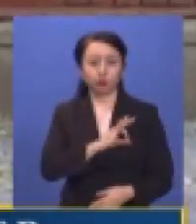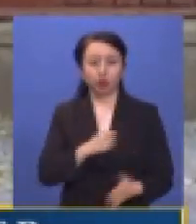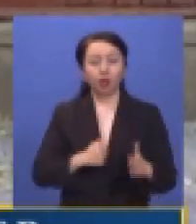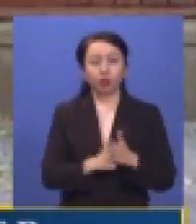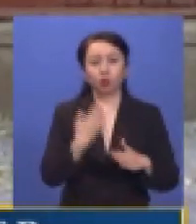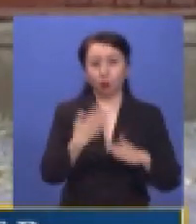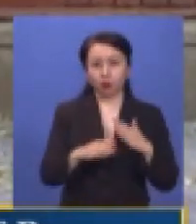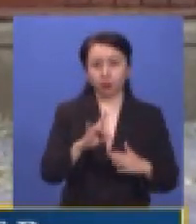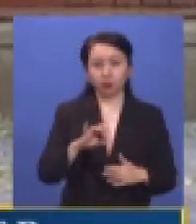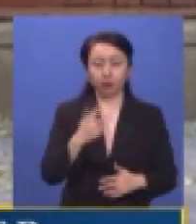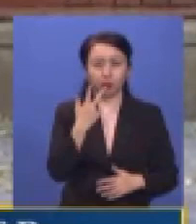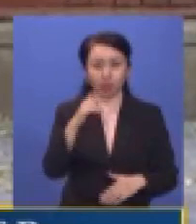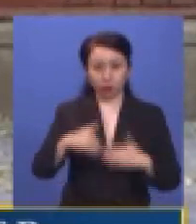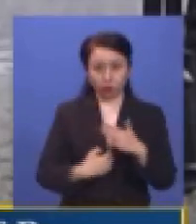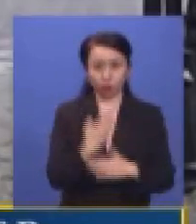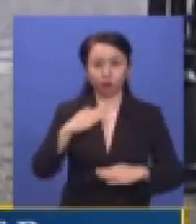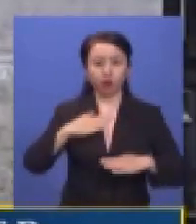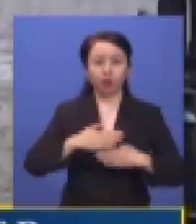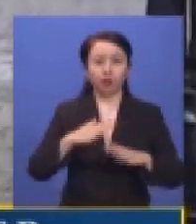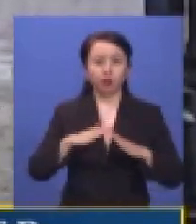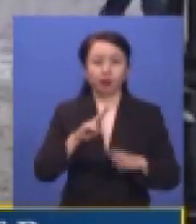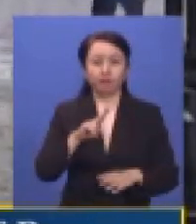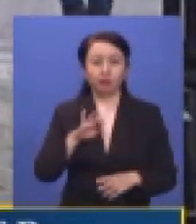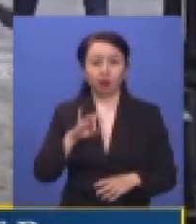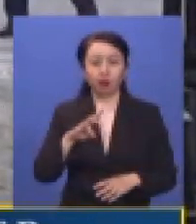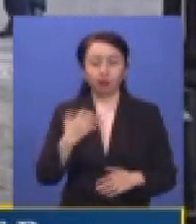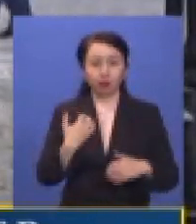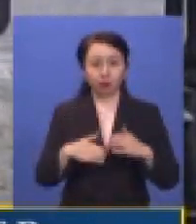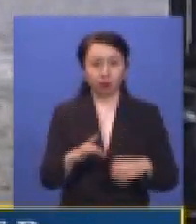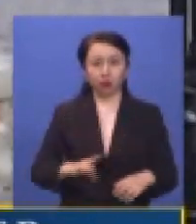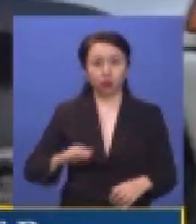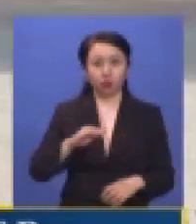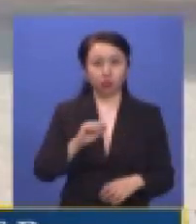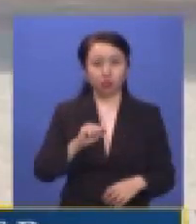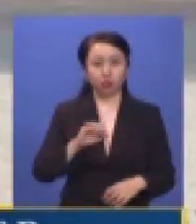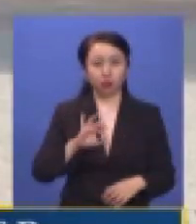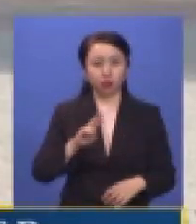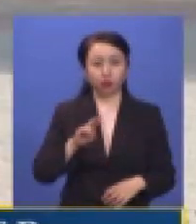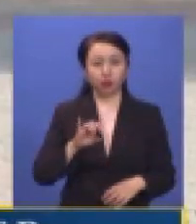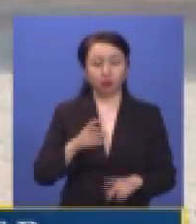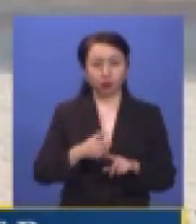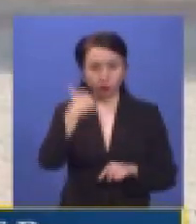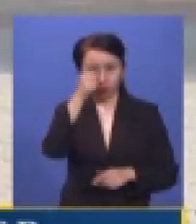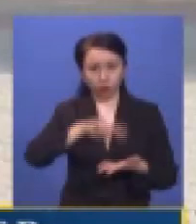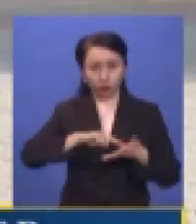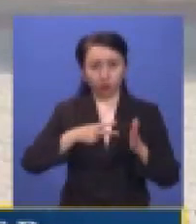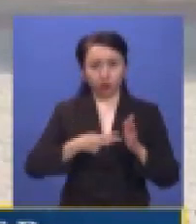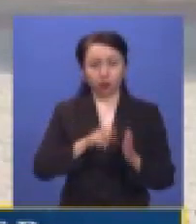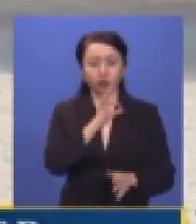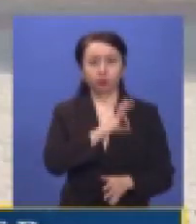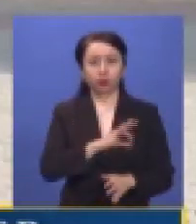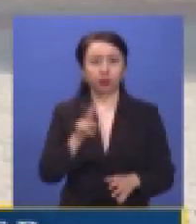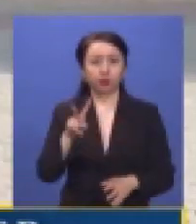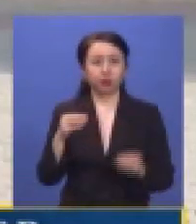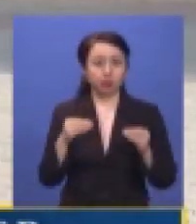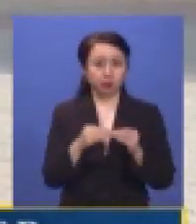конца декабря по 3 новых дома построят по улице Валиханова и в микрорайоне Жасуркен. В текущем году планируется ввести